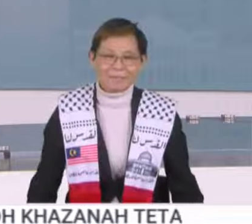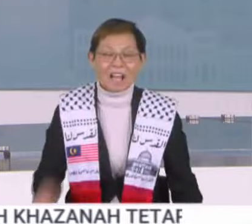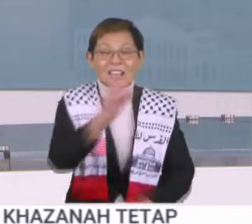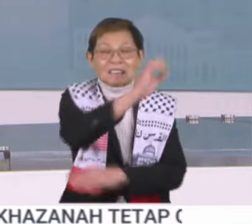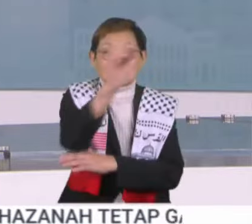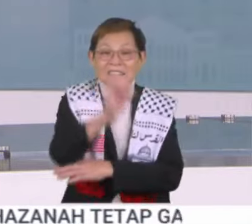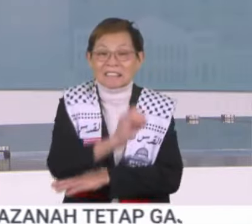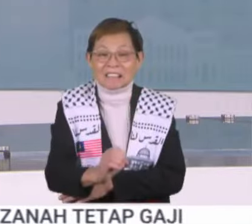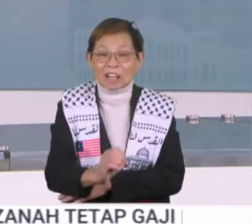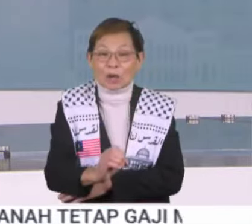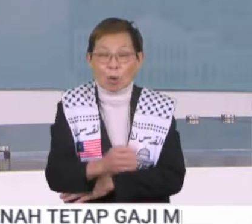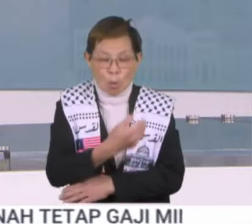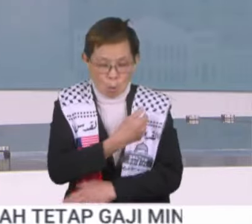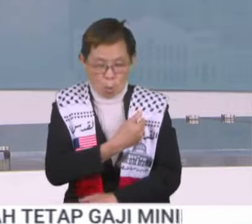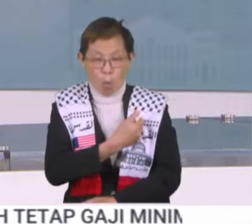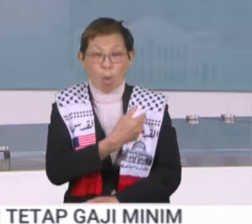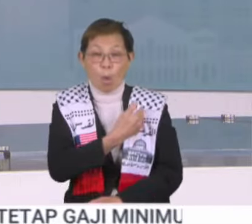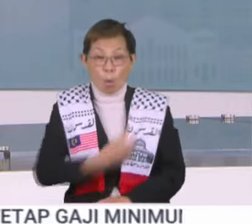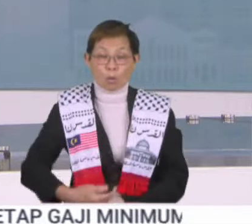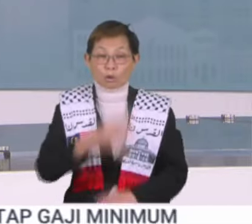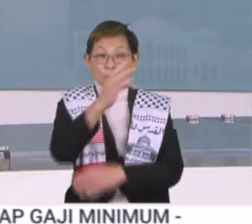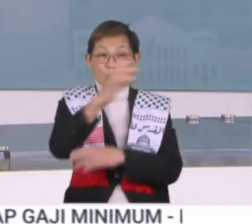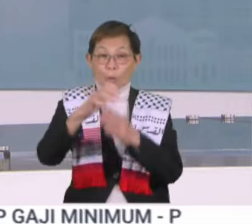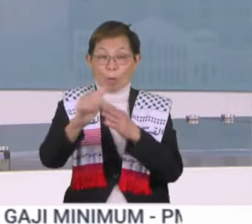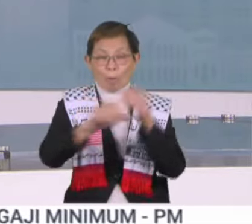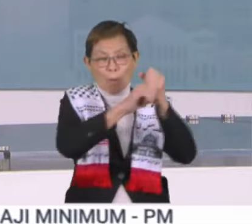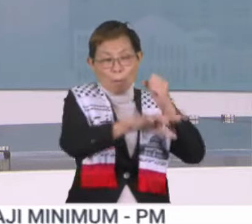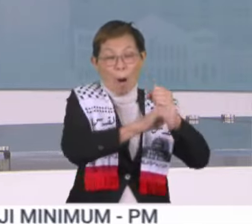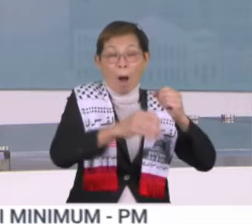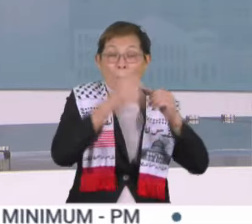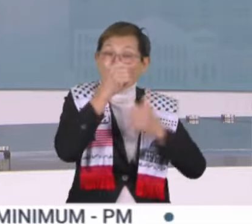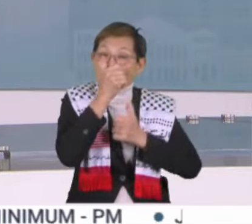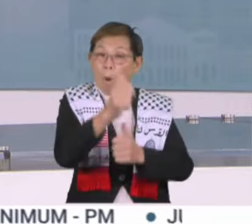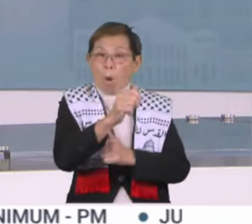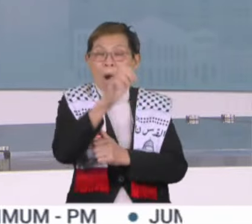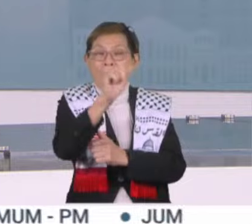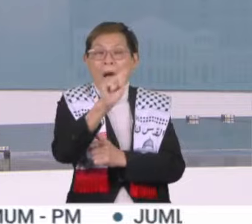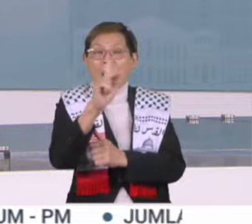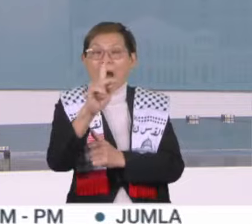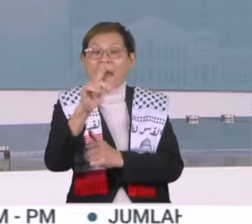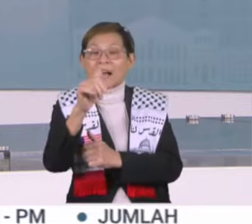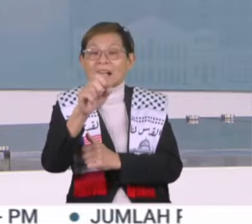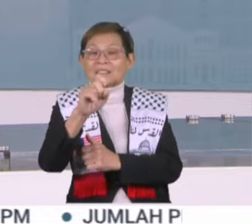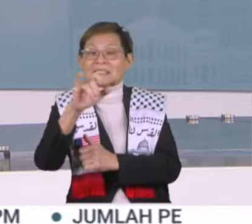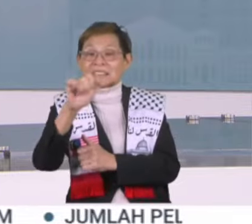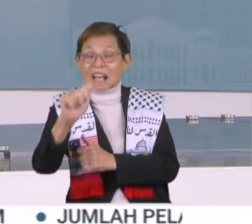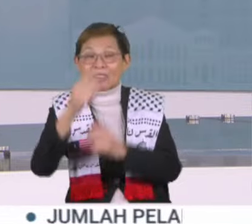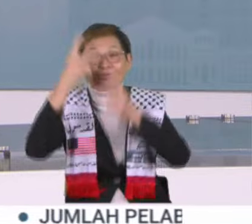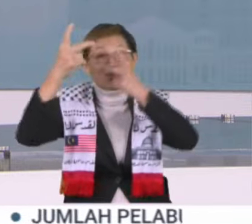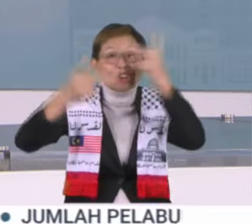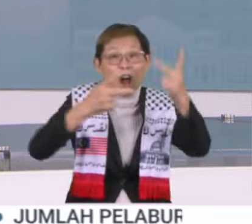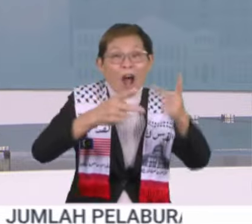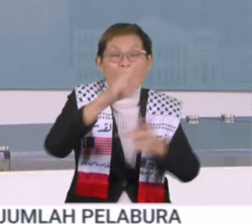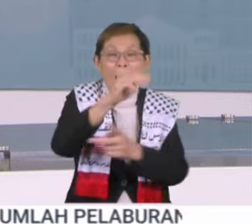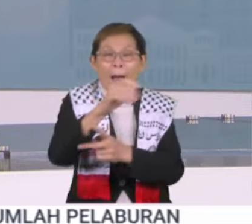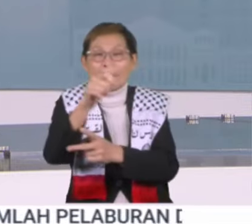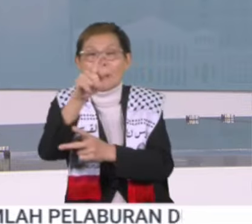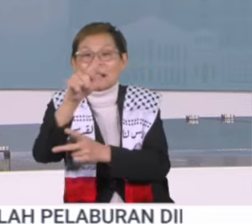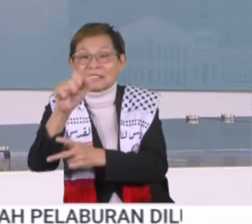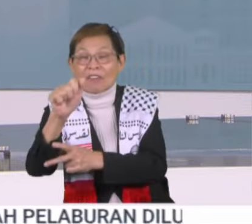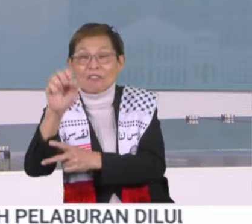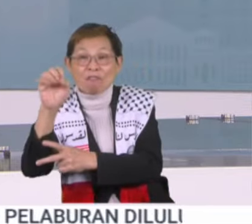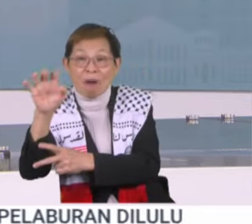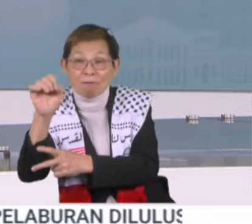Diskaun pakej umrah sehingga RM700 antara promosi menarik ditawarkan Vakasia Tours and Travel Sdn Bhd pada Mata Fair